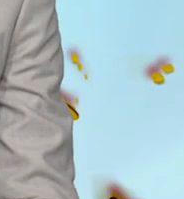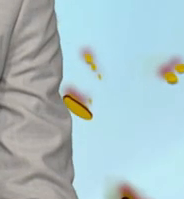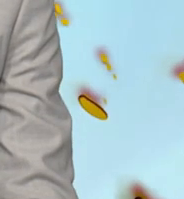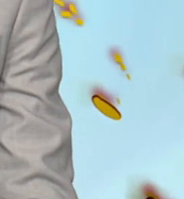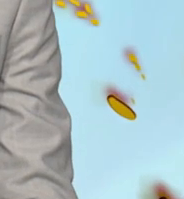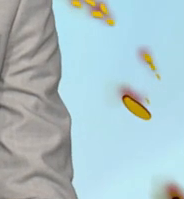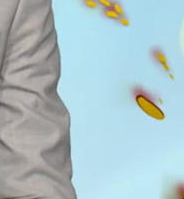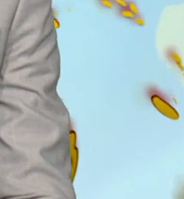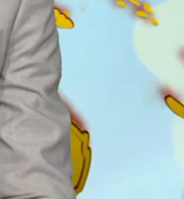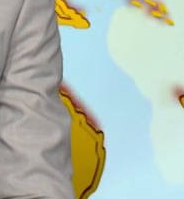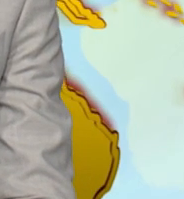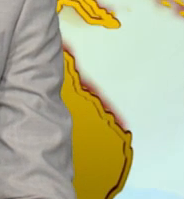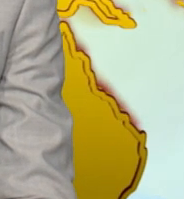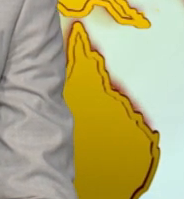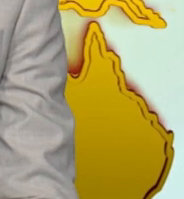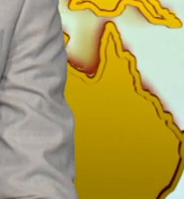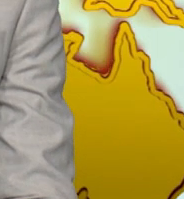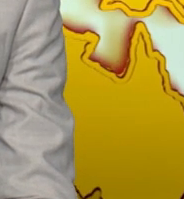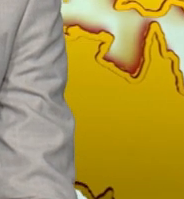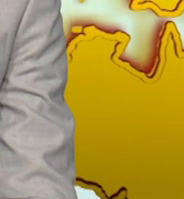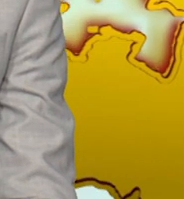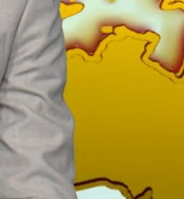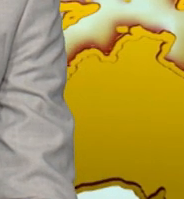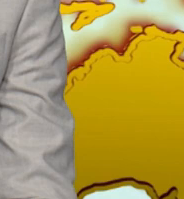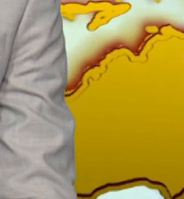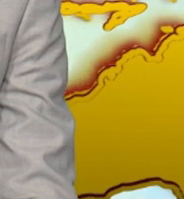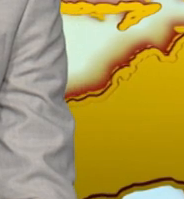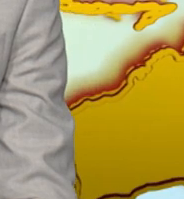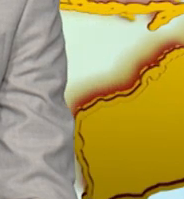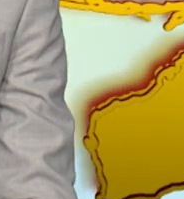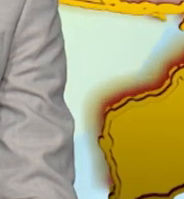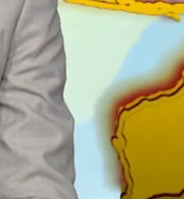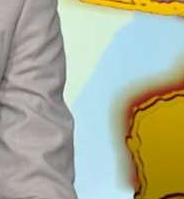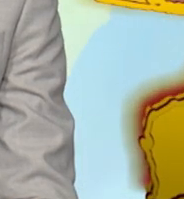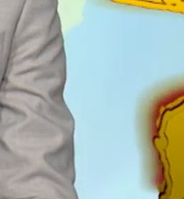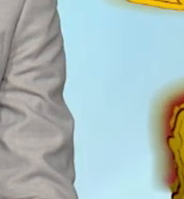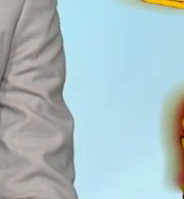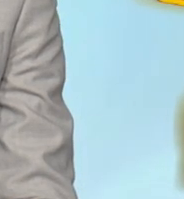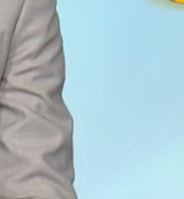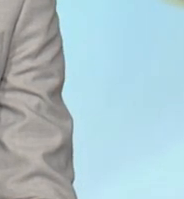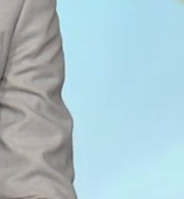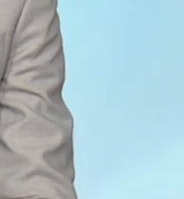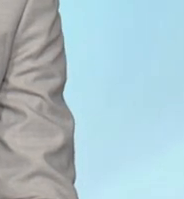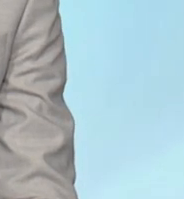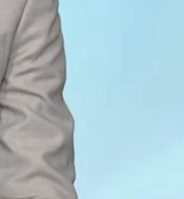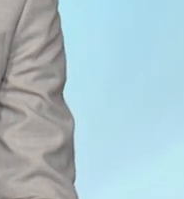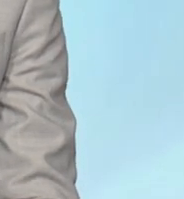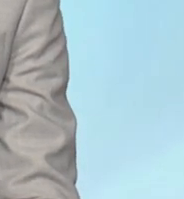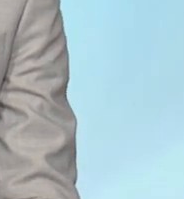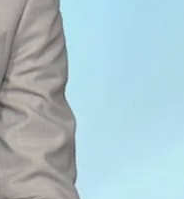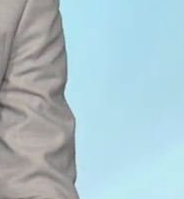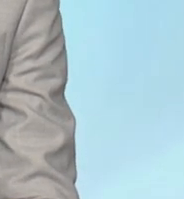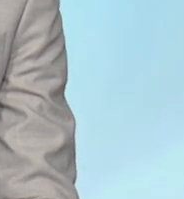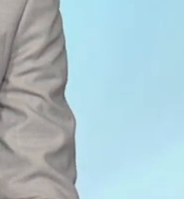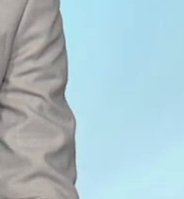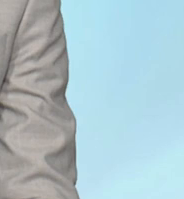ප්‍රථමයෙන් අවධානය දේශීය පුවත් වෙත විදුලිබල සංශෝධන පනත් කෙටුම් පත අද පාර්ලිමේන්තුව ඉදිරිපත් කිරීමට නියමිතව තිබෙනවා. මේට